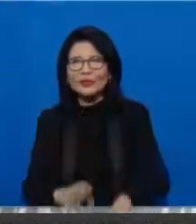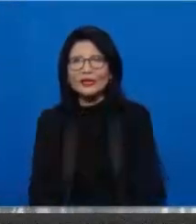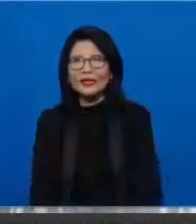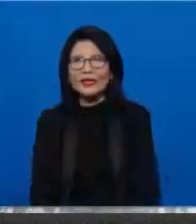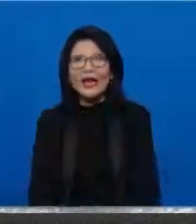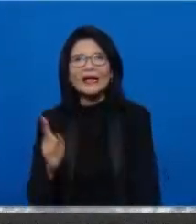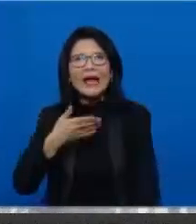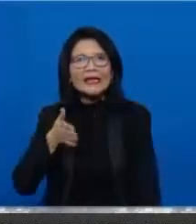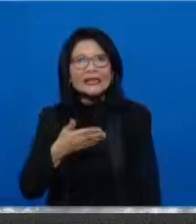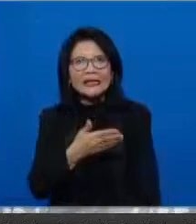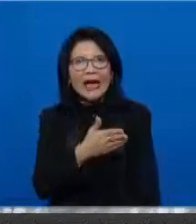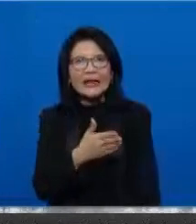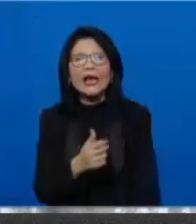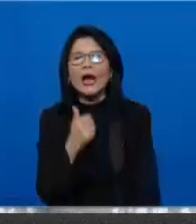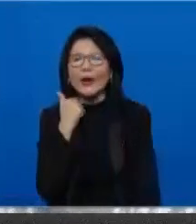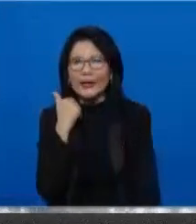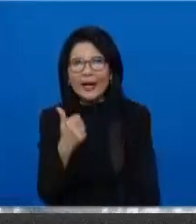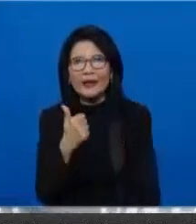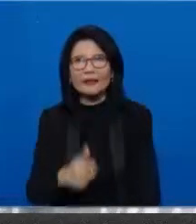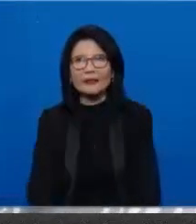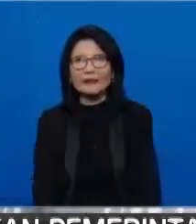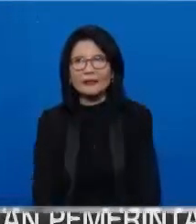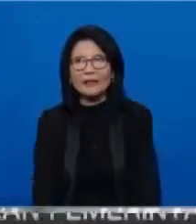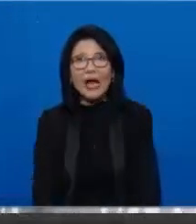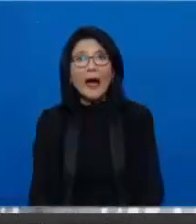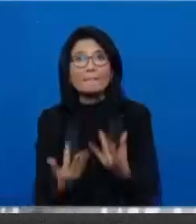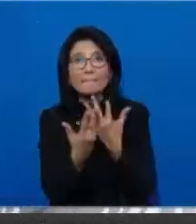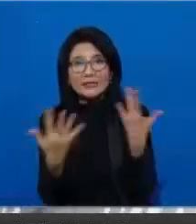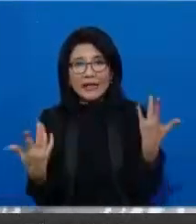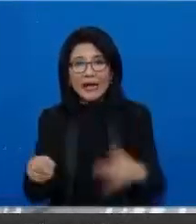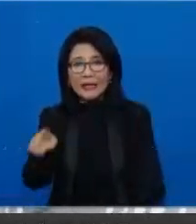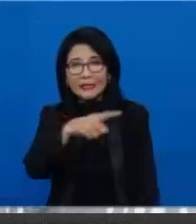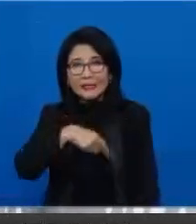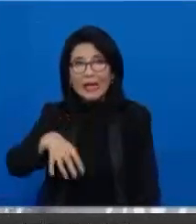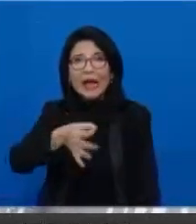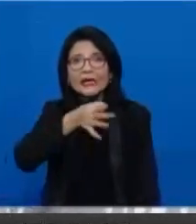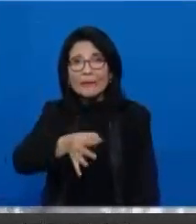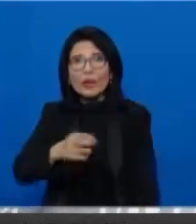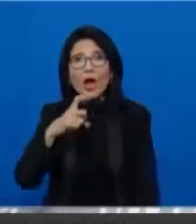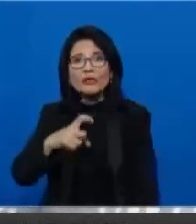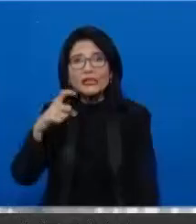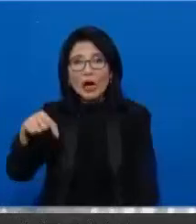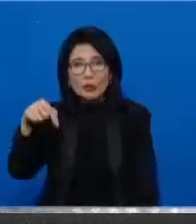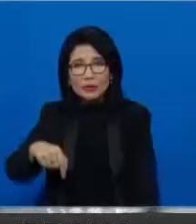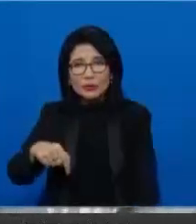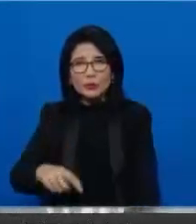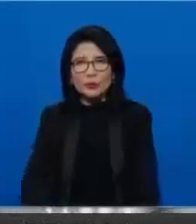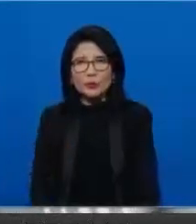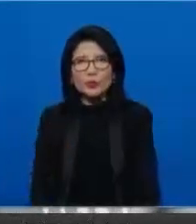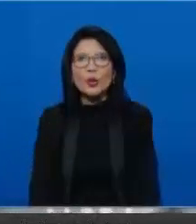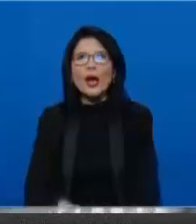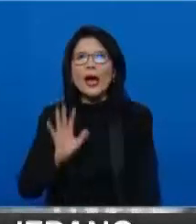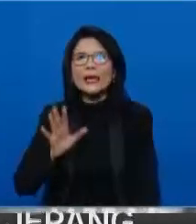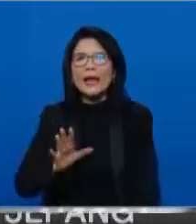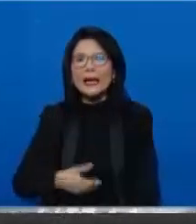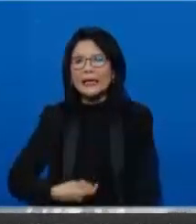daging ikannya benar-benar kuat banget, karena memang masyarakat dari Cheung Chau sendiri kan sebagian besar bekerja